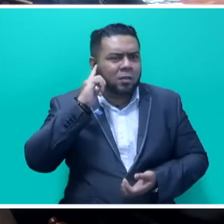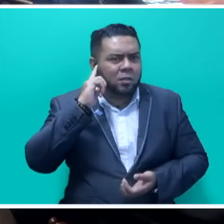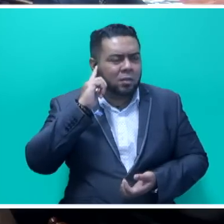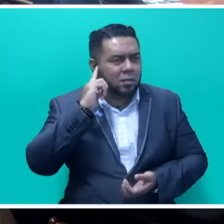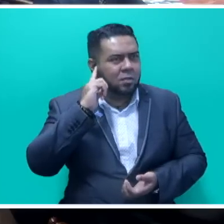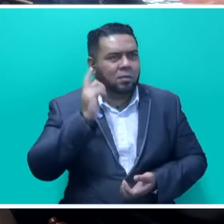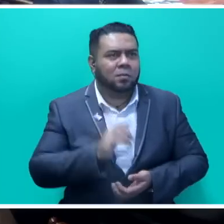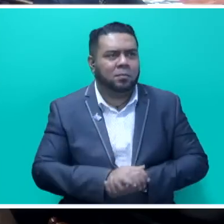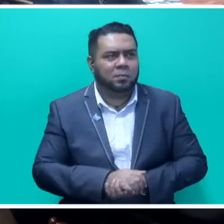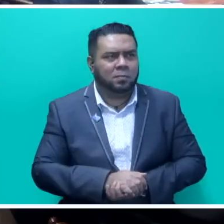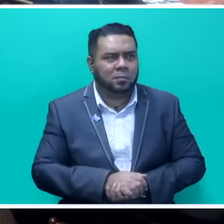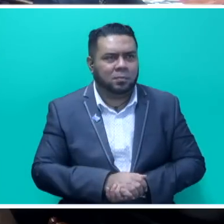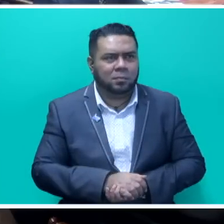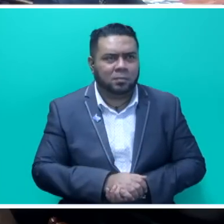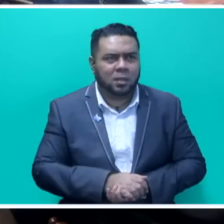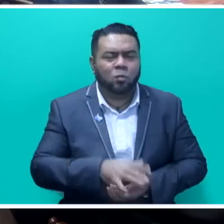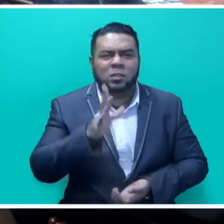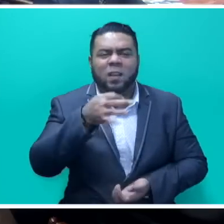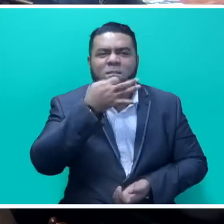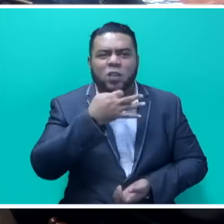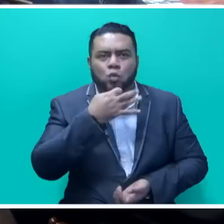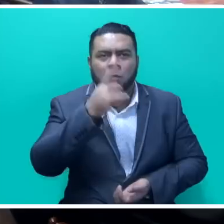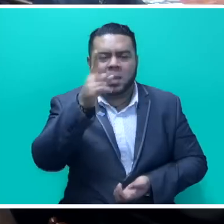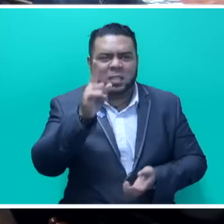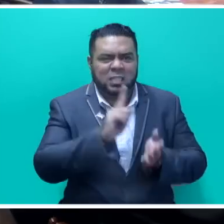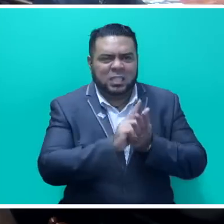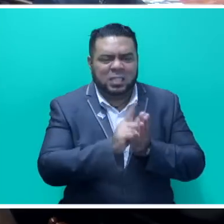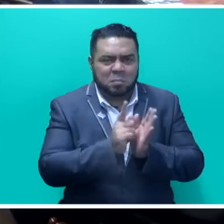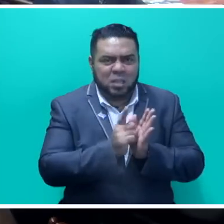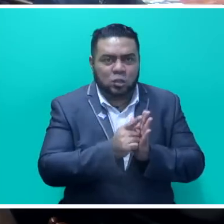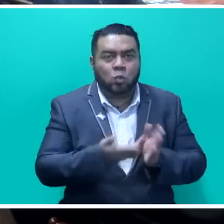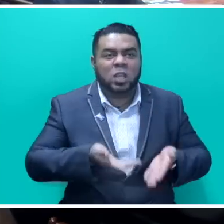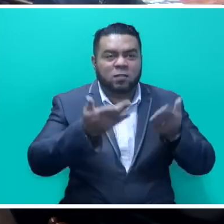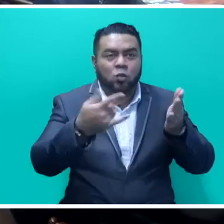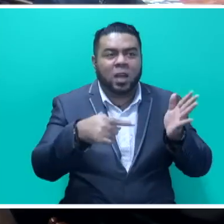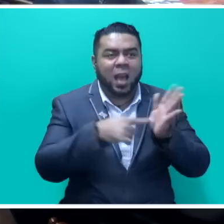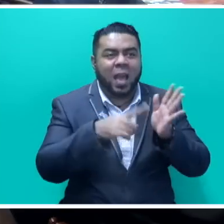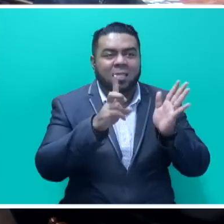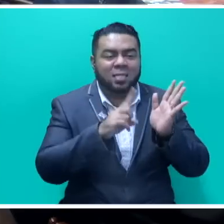a couple of minutes to be given to our IT people at the top.